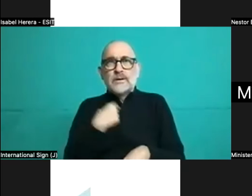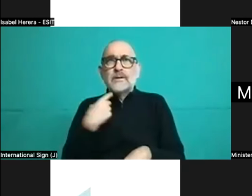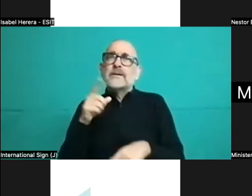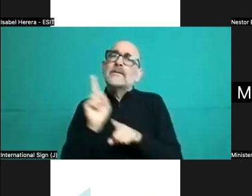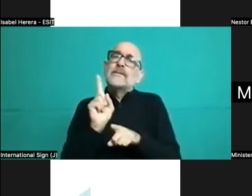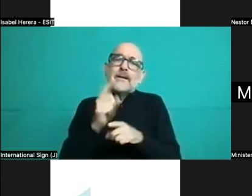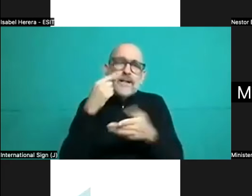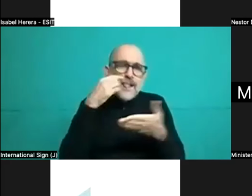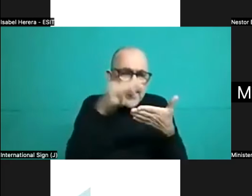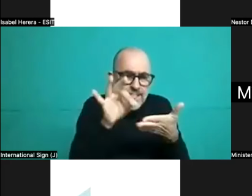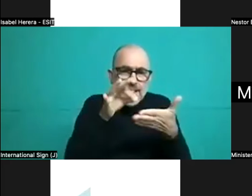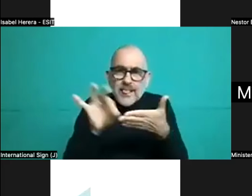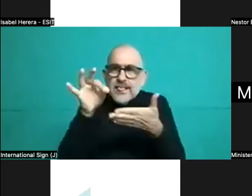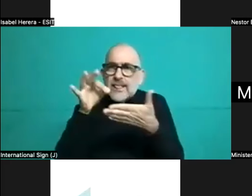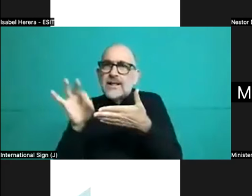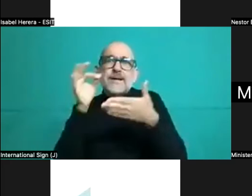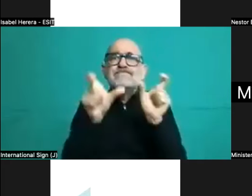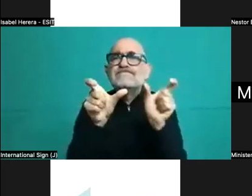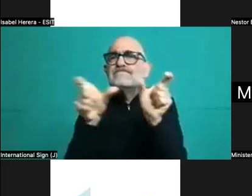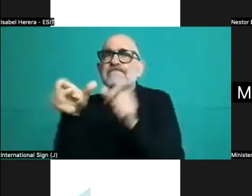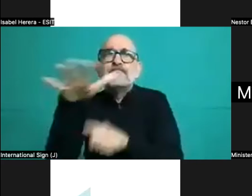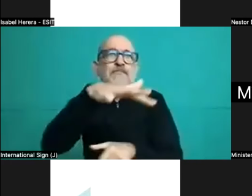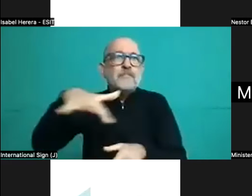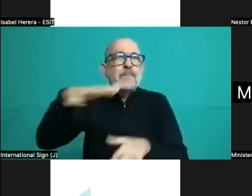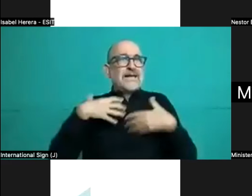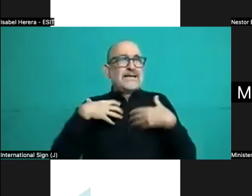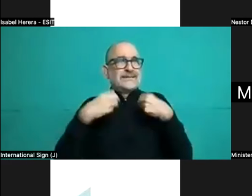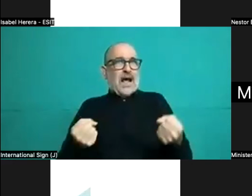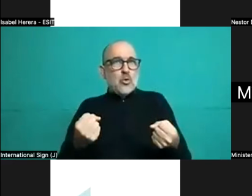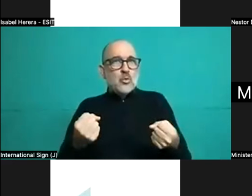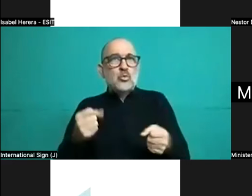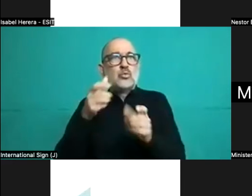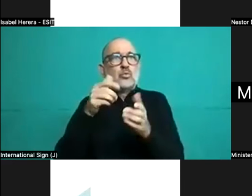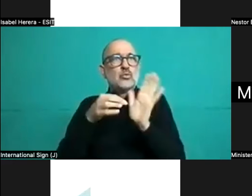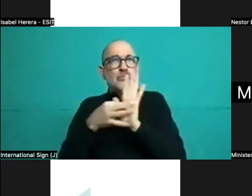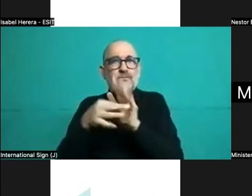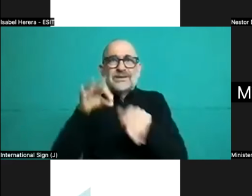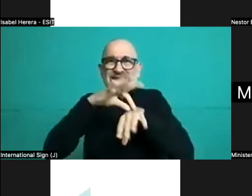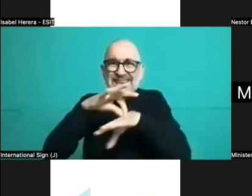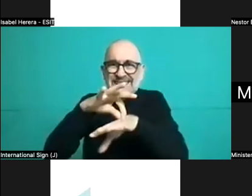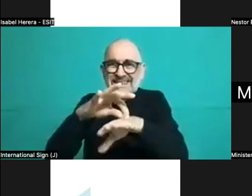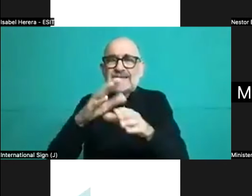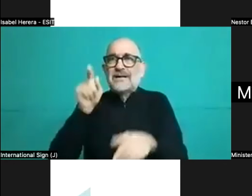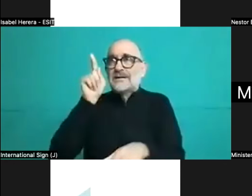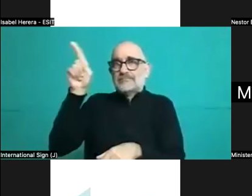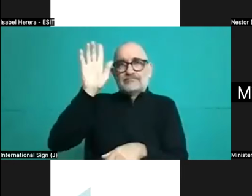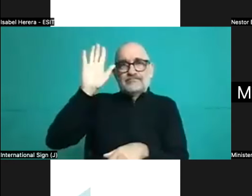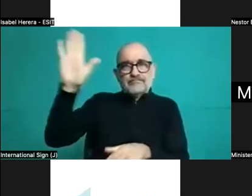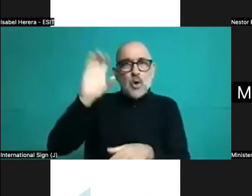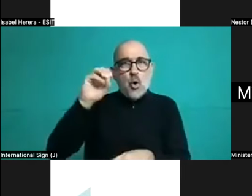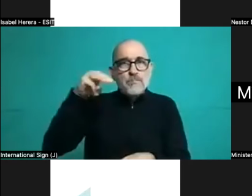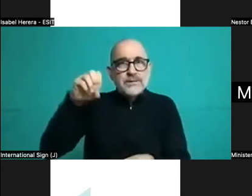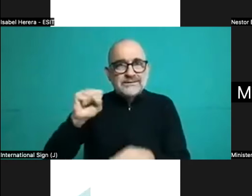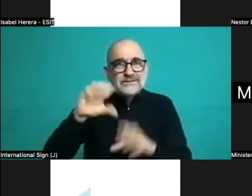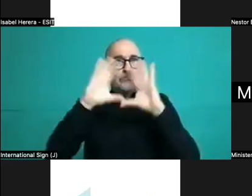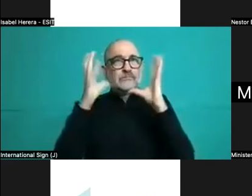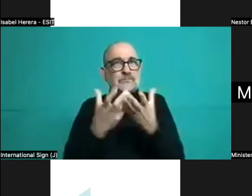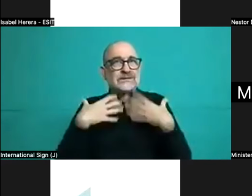J'aimerais commencer cette table ronde. Lorsqu'on parle d'engager